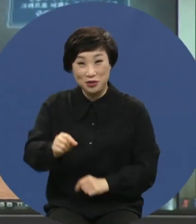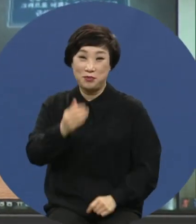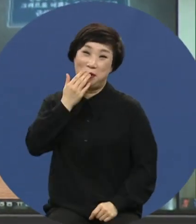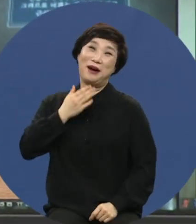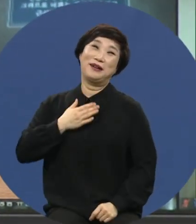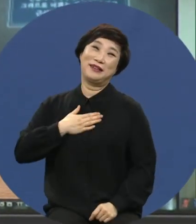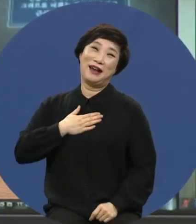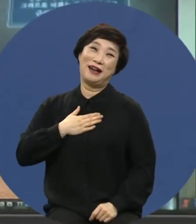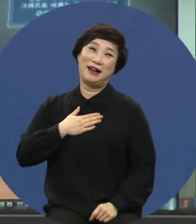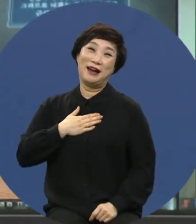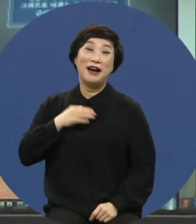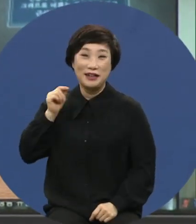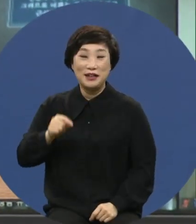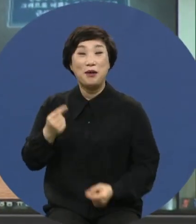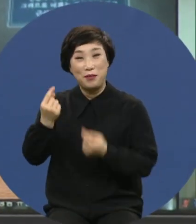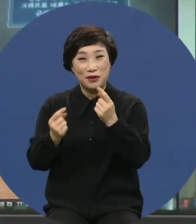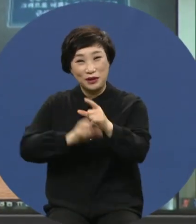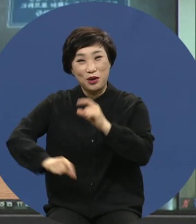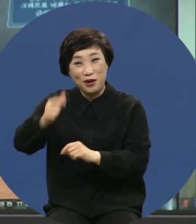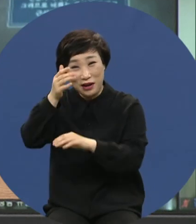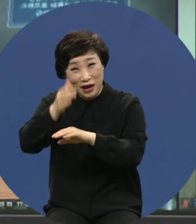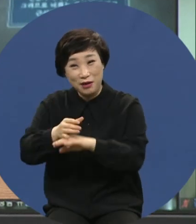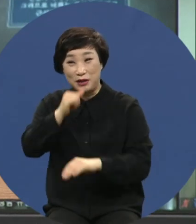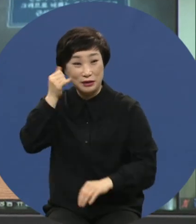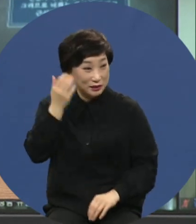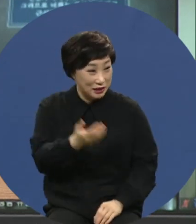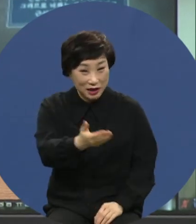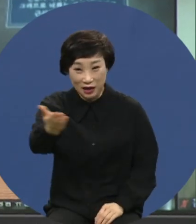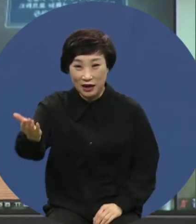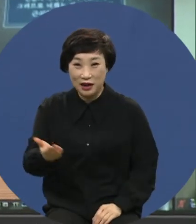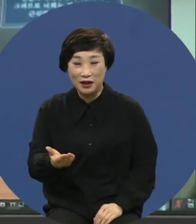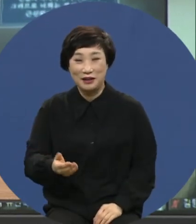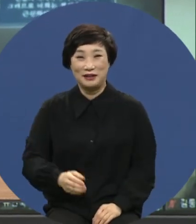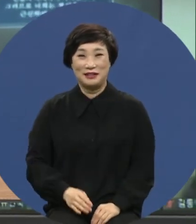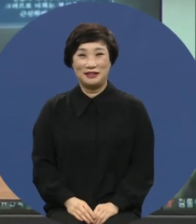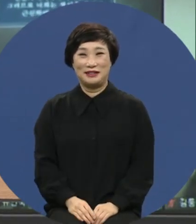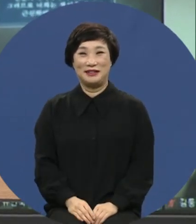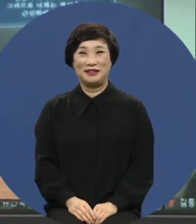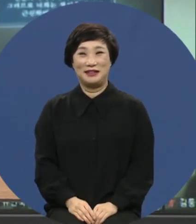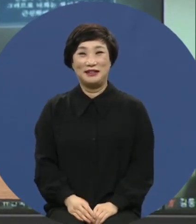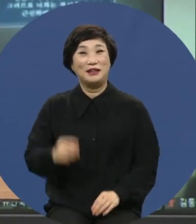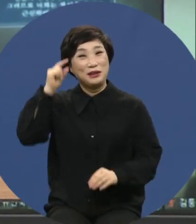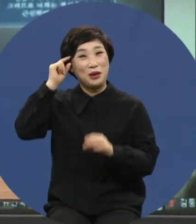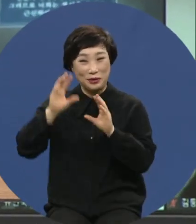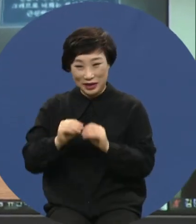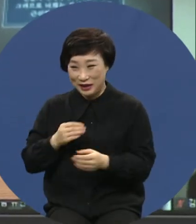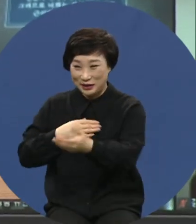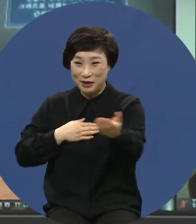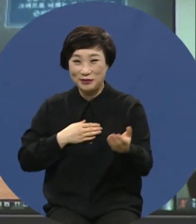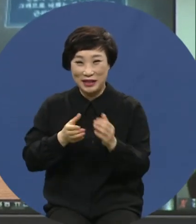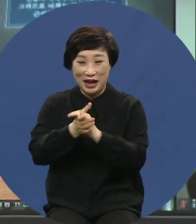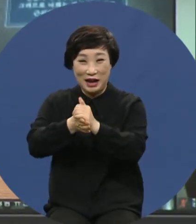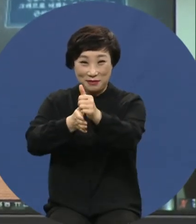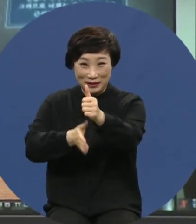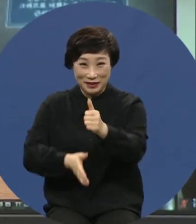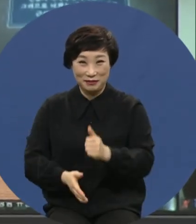되었으니 이보다도 감사가 어디 있겠습니까? 동의하시면 아멘